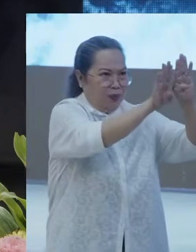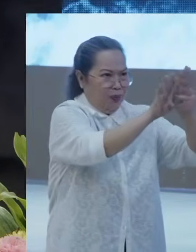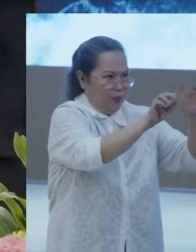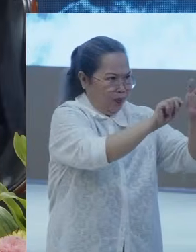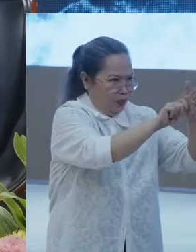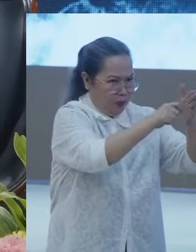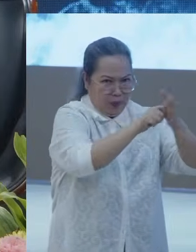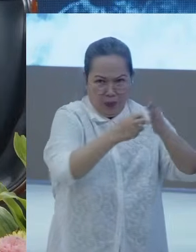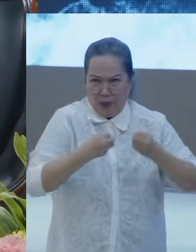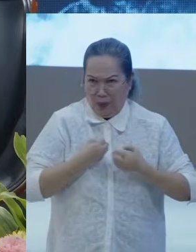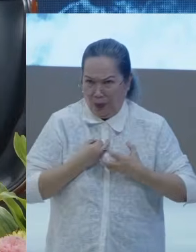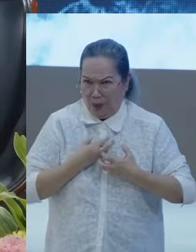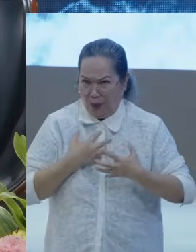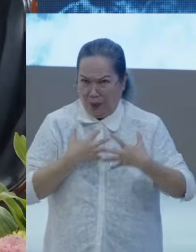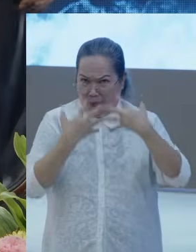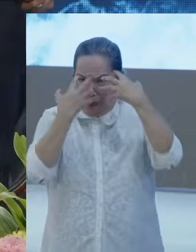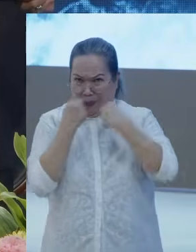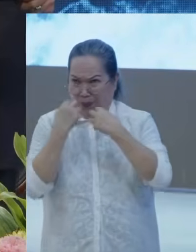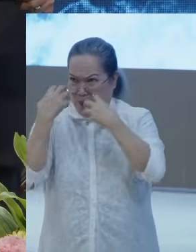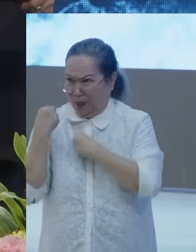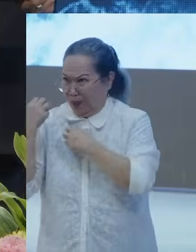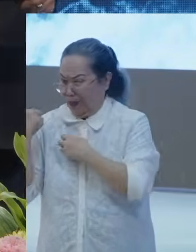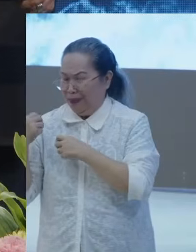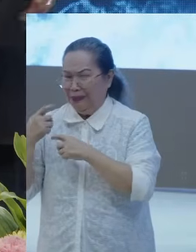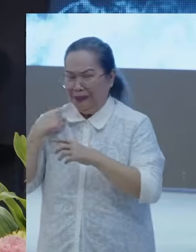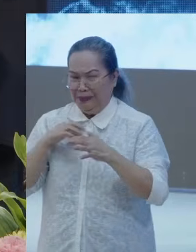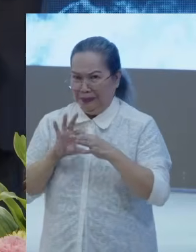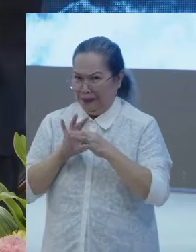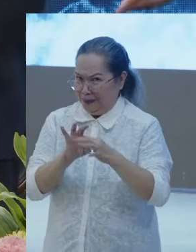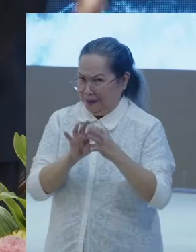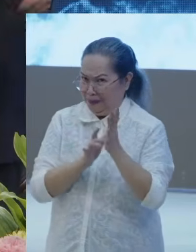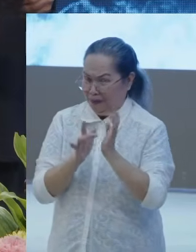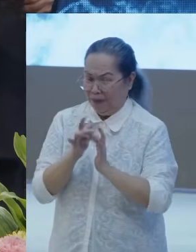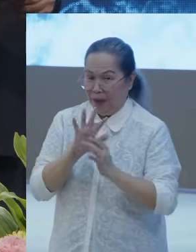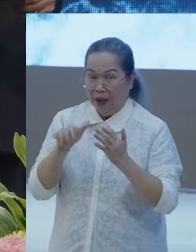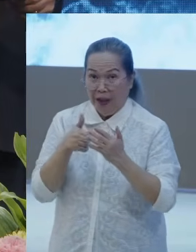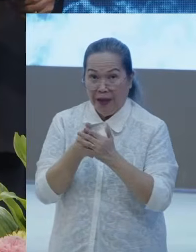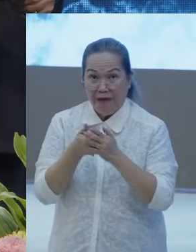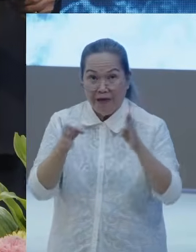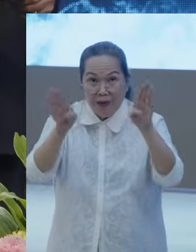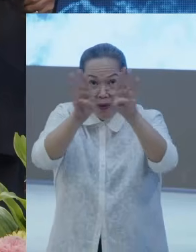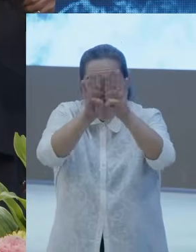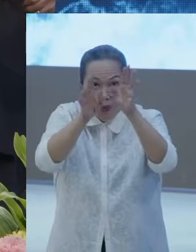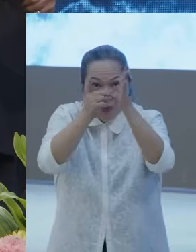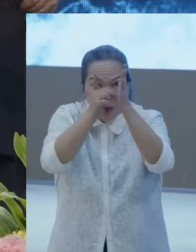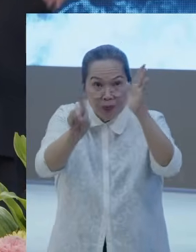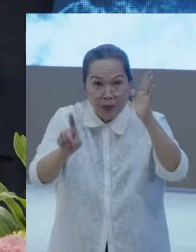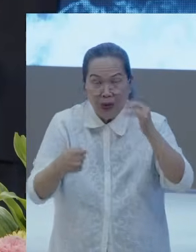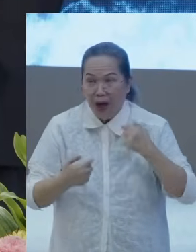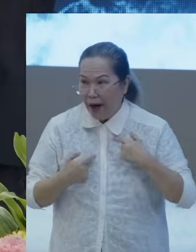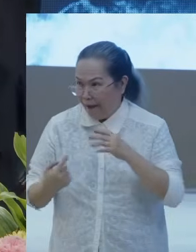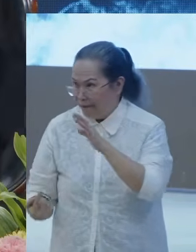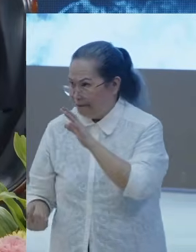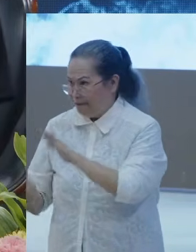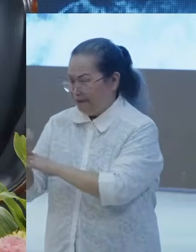sapagkat natatakot sila, baka sila'y arrestuhin. So kahit sarado yung pintuan, sabi ni